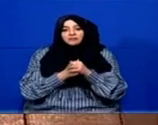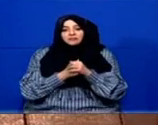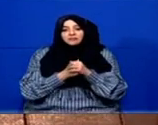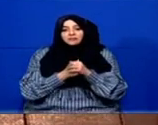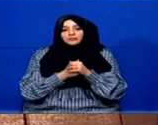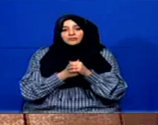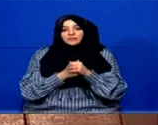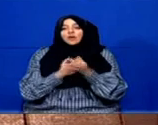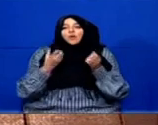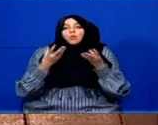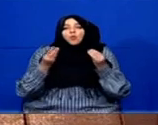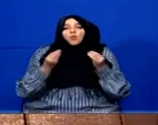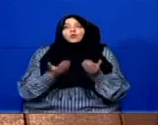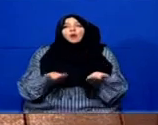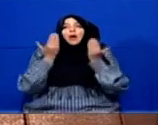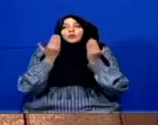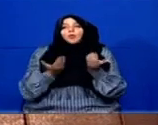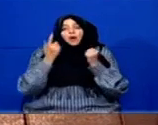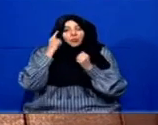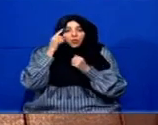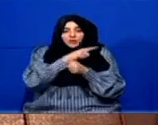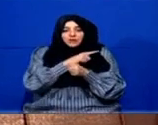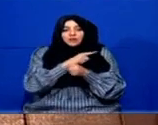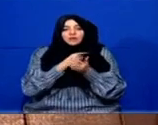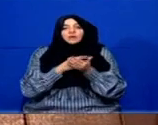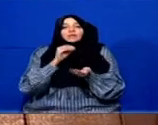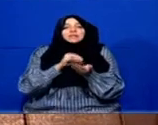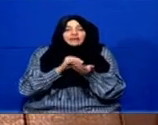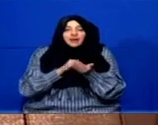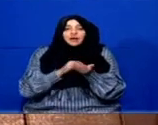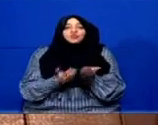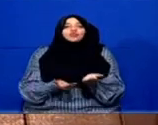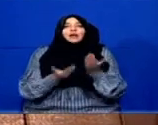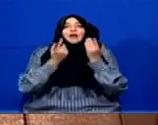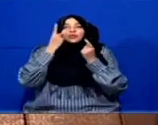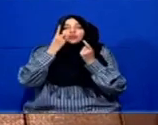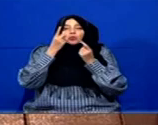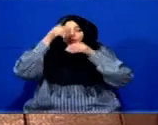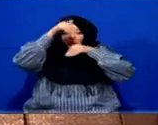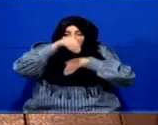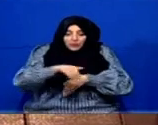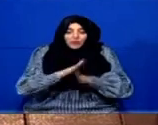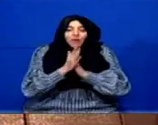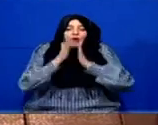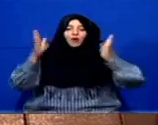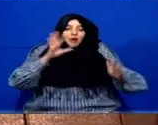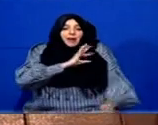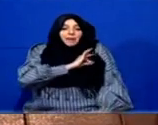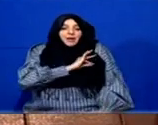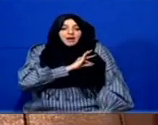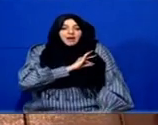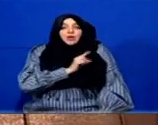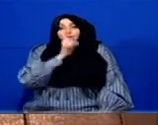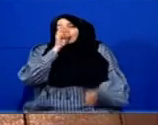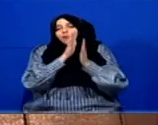وكسروا له الدعاء والصدقه نسال الله ان يتغمده برحمته الواسعه ورحمه الله